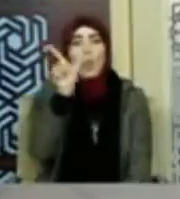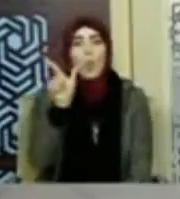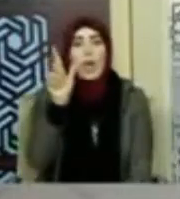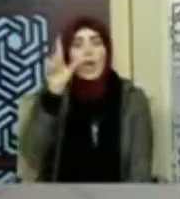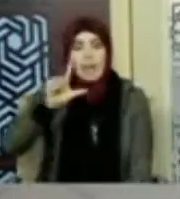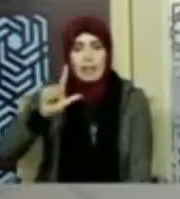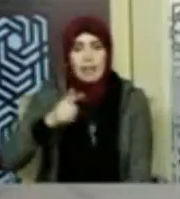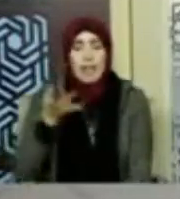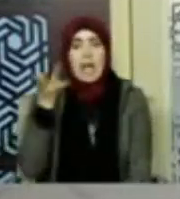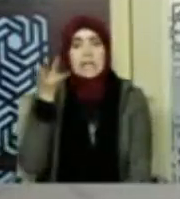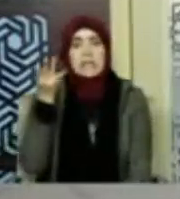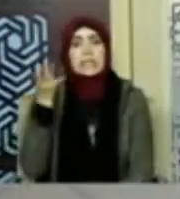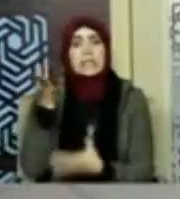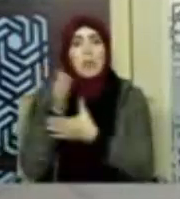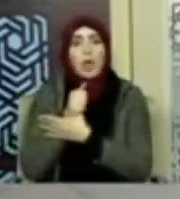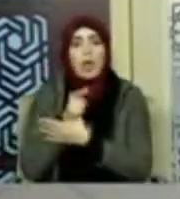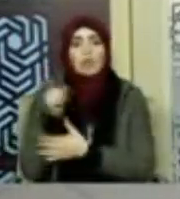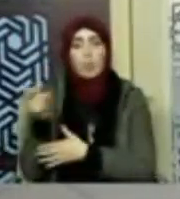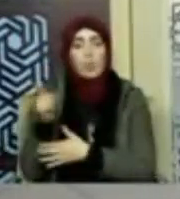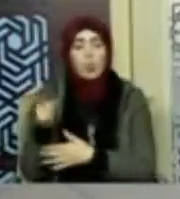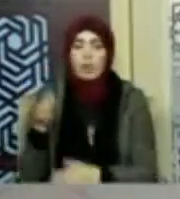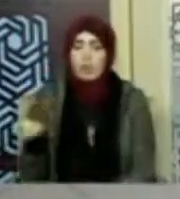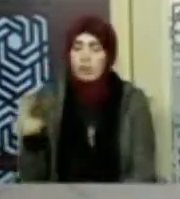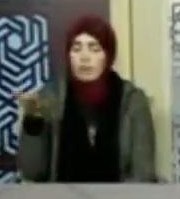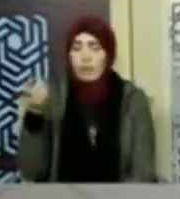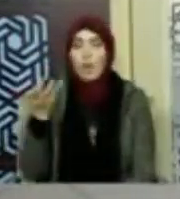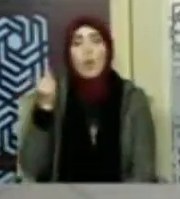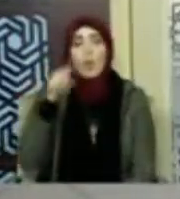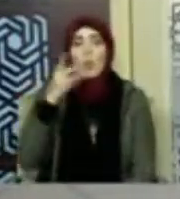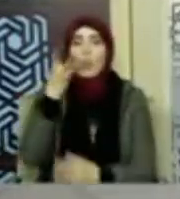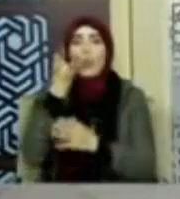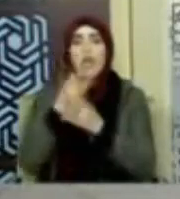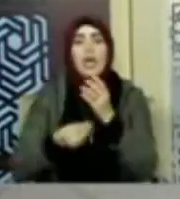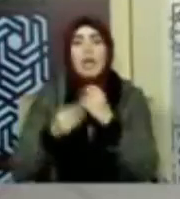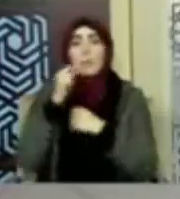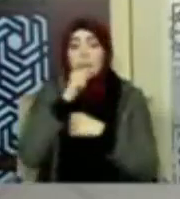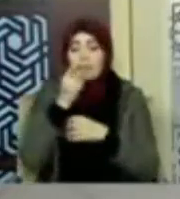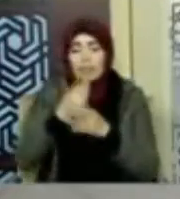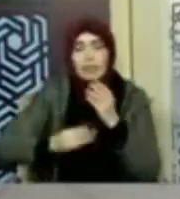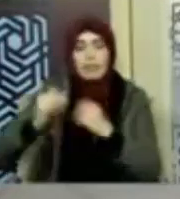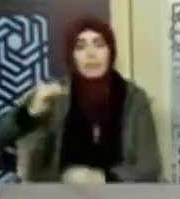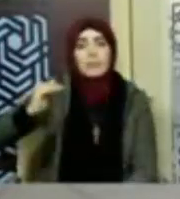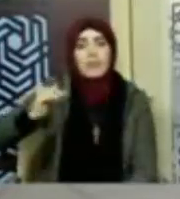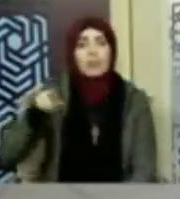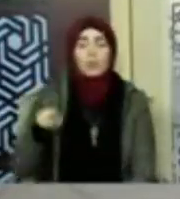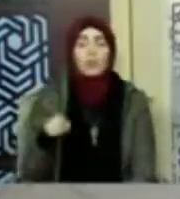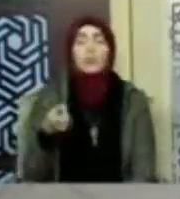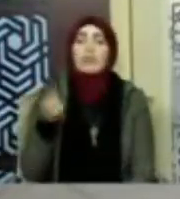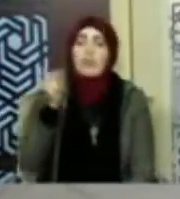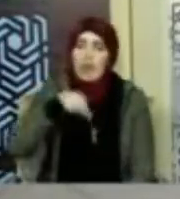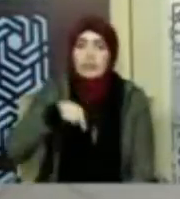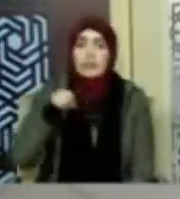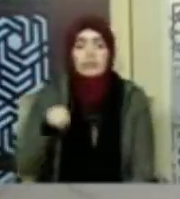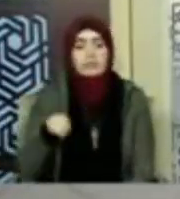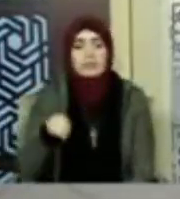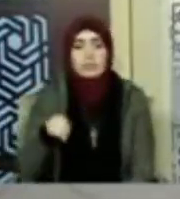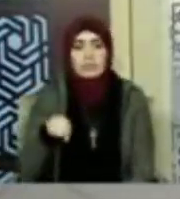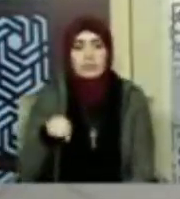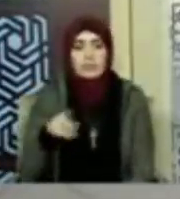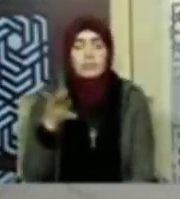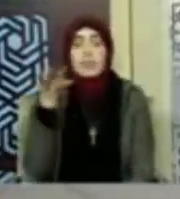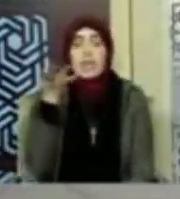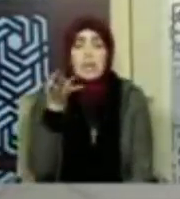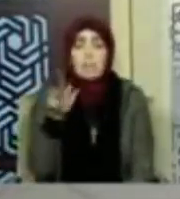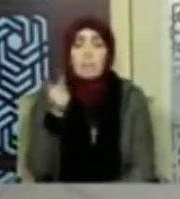زوجته الفاضلة وابنته التي هي أيضا زوجة